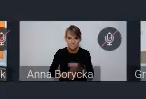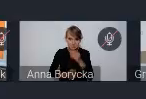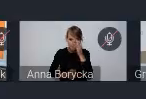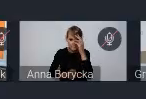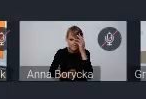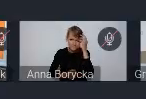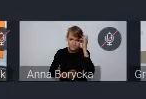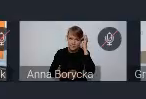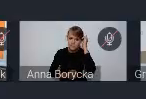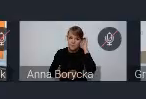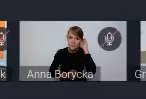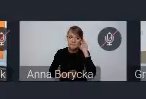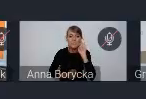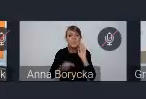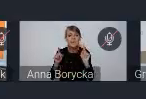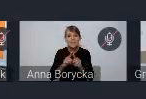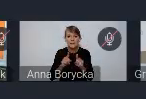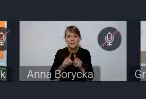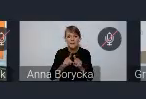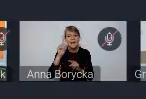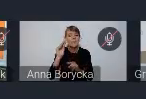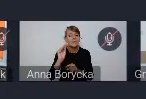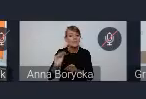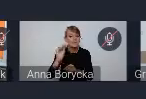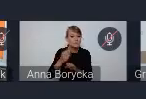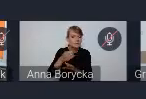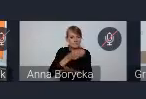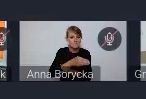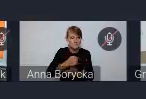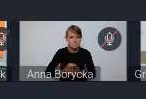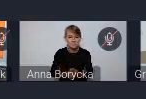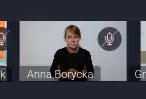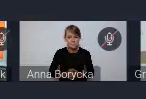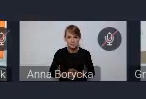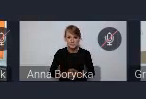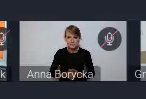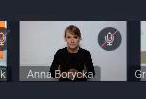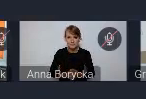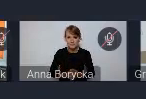Oczywiście też, przepraszam, cofnę jeszcze, bo jeszcze nie powiedziałem wszystkiego.